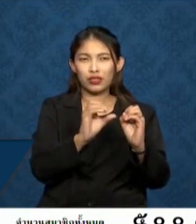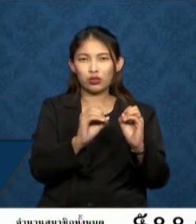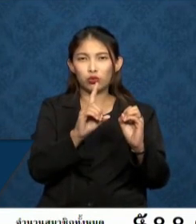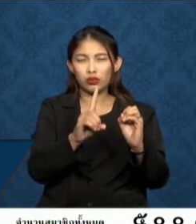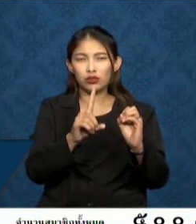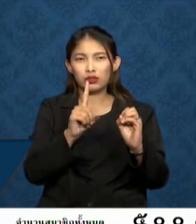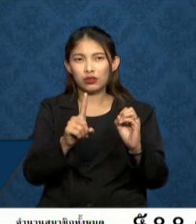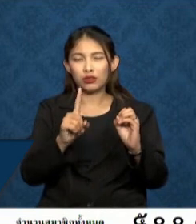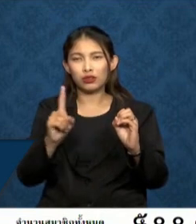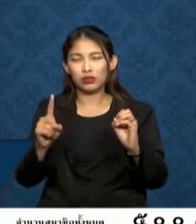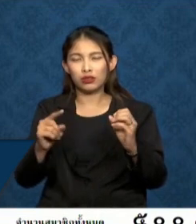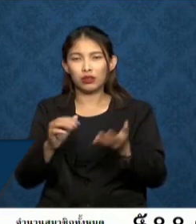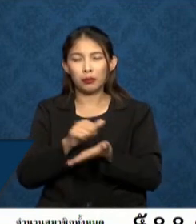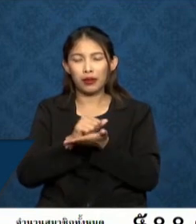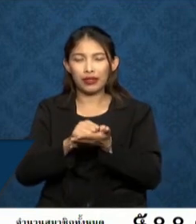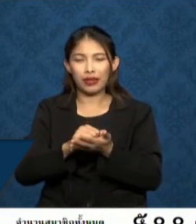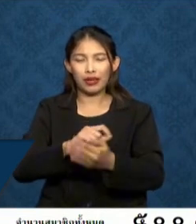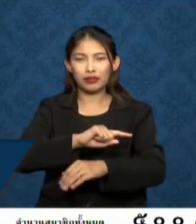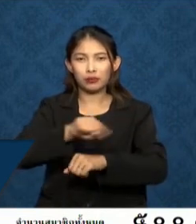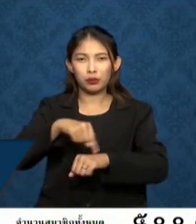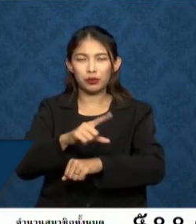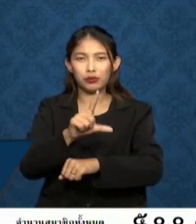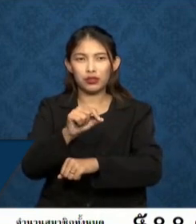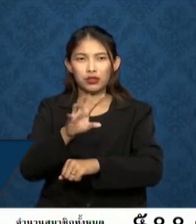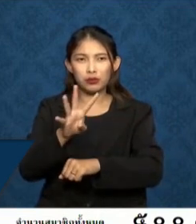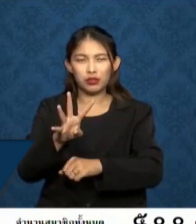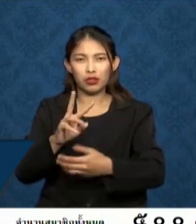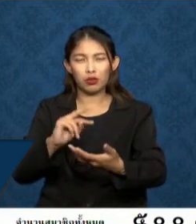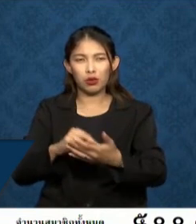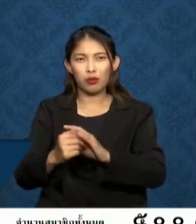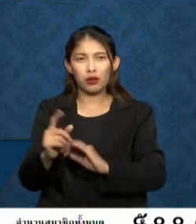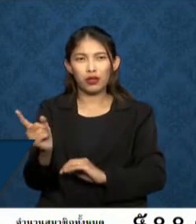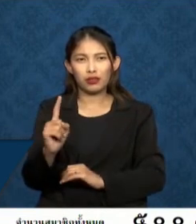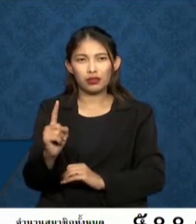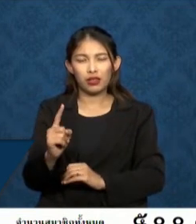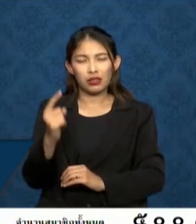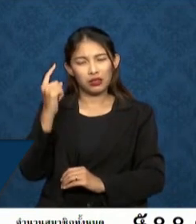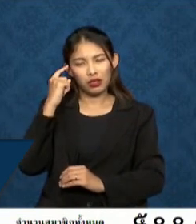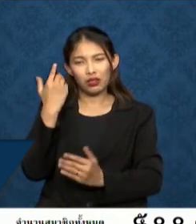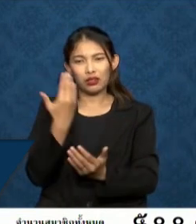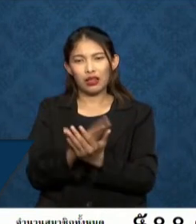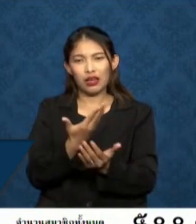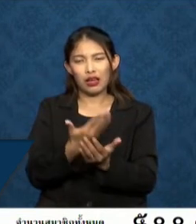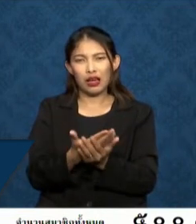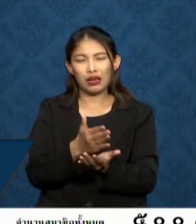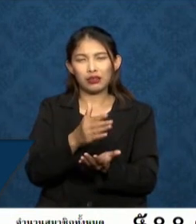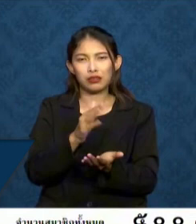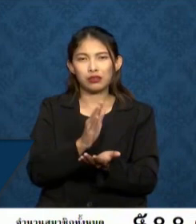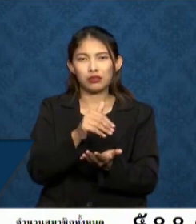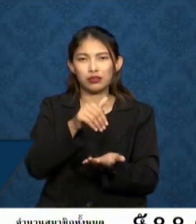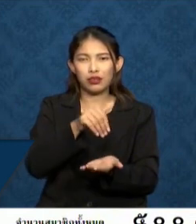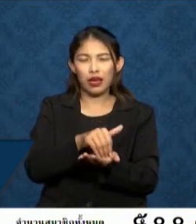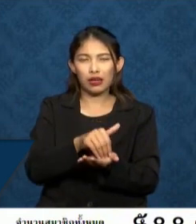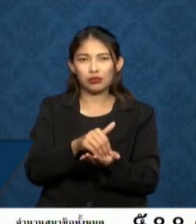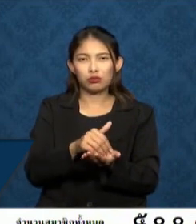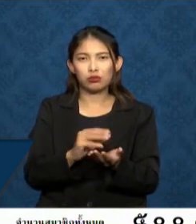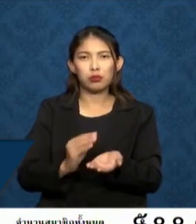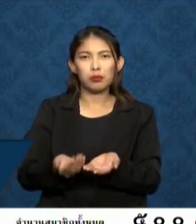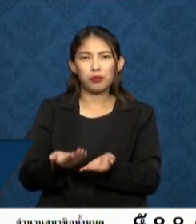024011111ที่เป็น24ชั่วโมงเนี่ยนะครับในประเด็นนั้นก็คือสูงกว่างบกลางแต่ว่าพอมาดูอีกเ